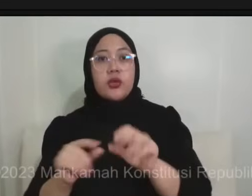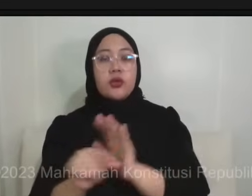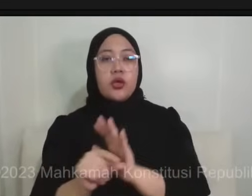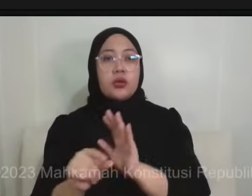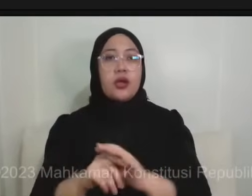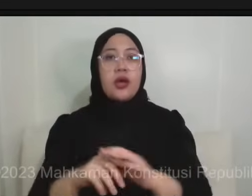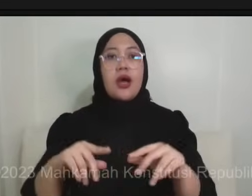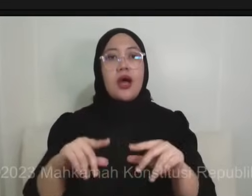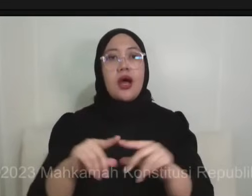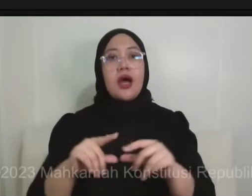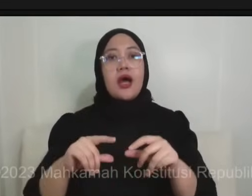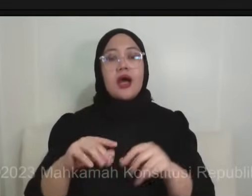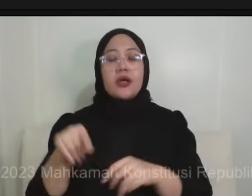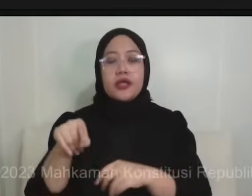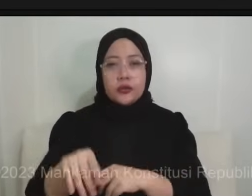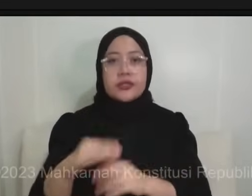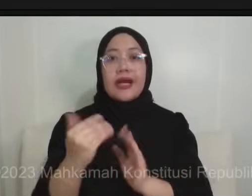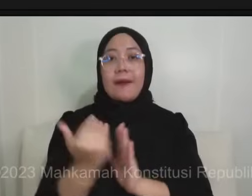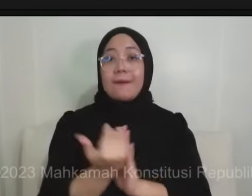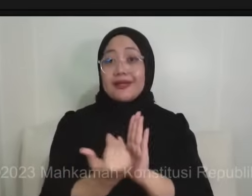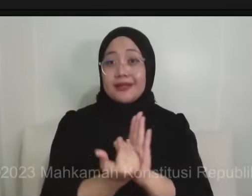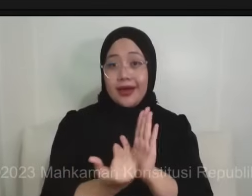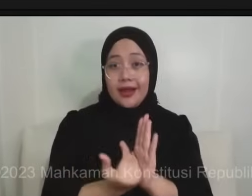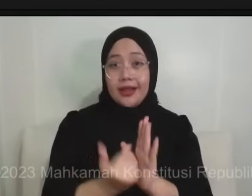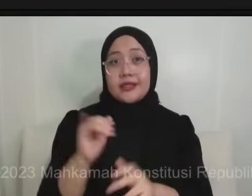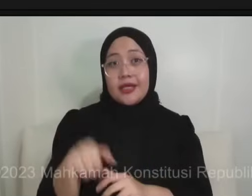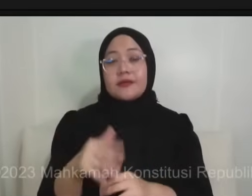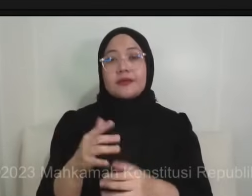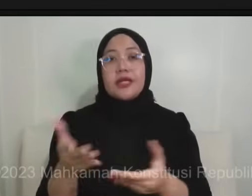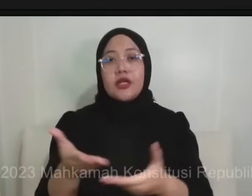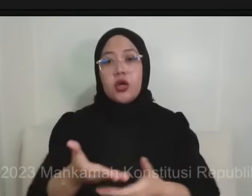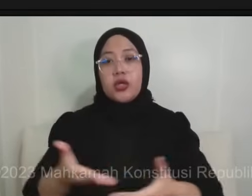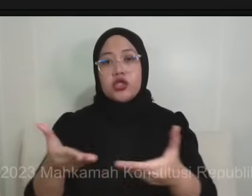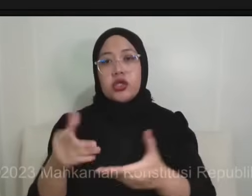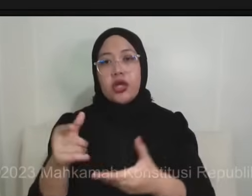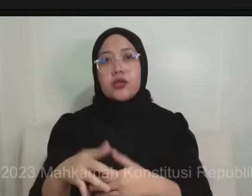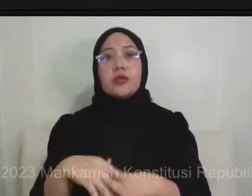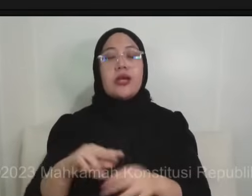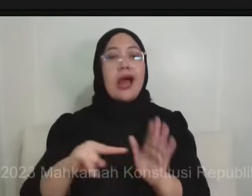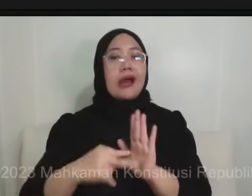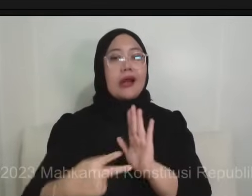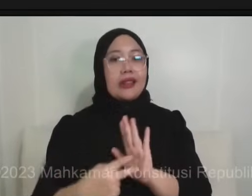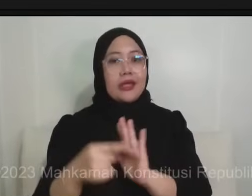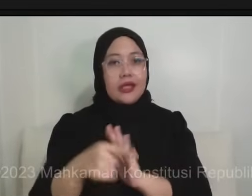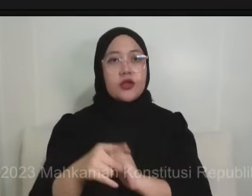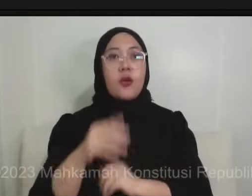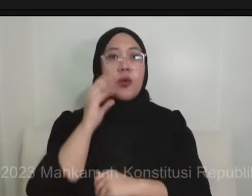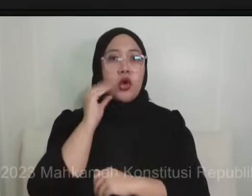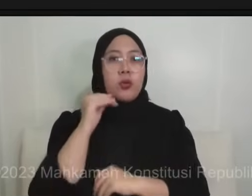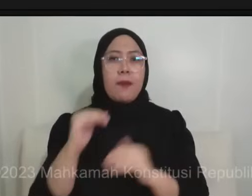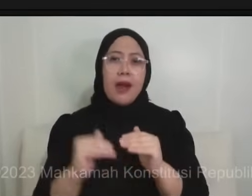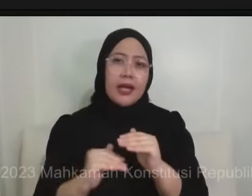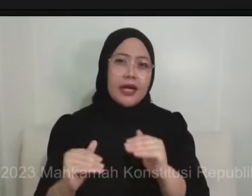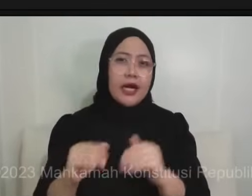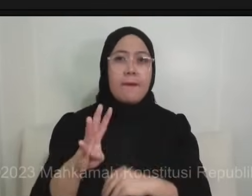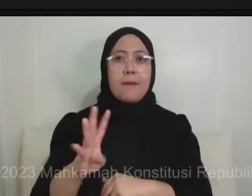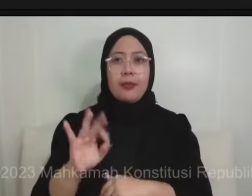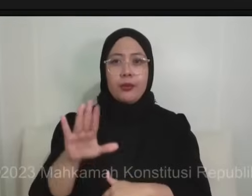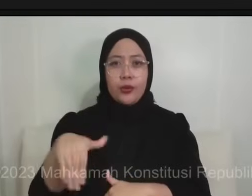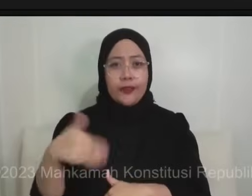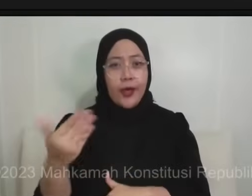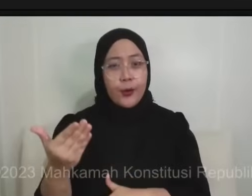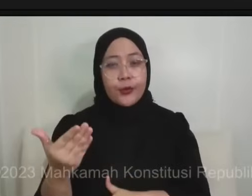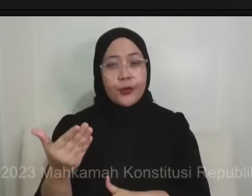secara bersyarat sehingga secara konusional menjadi dimaknai berusia paling rendah 40 tahun